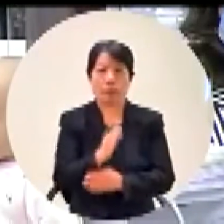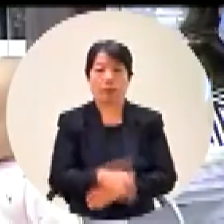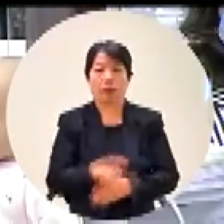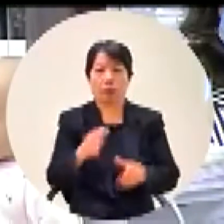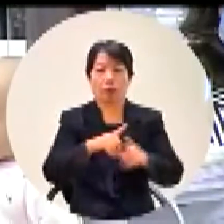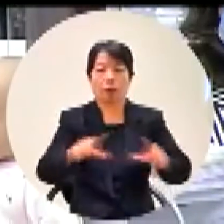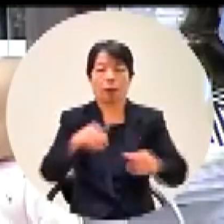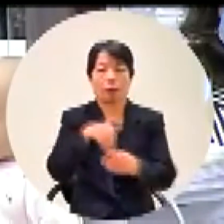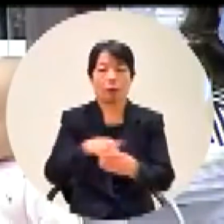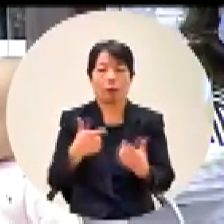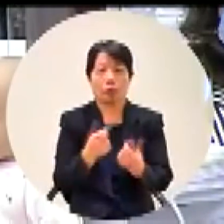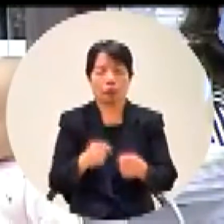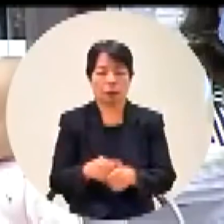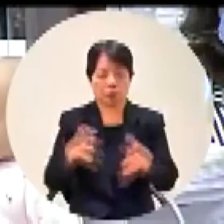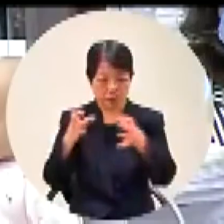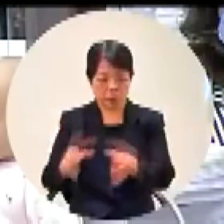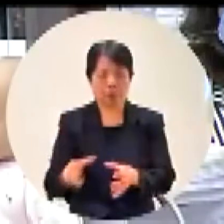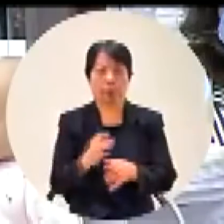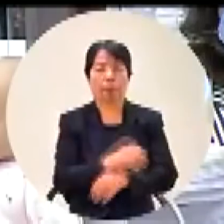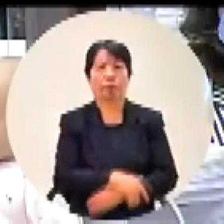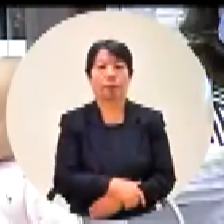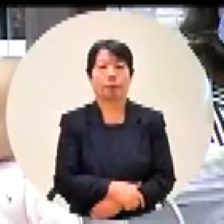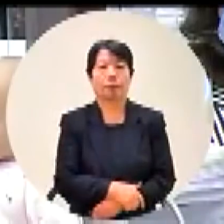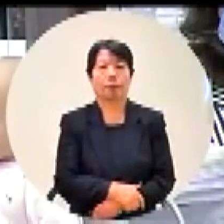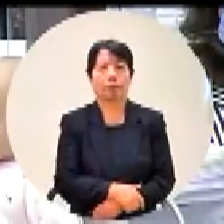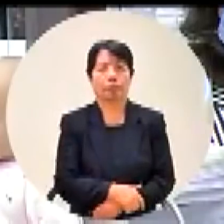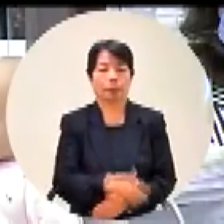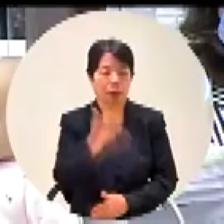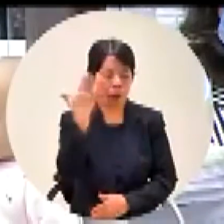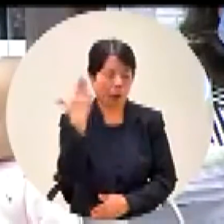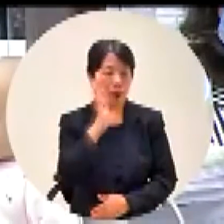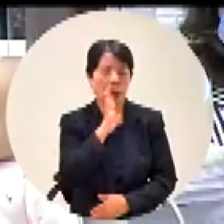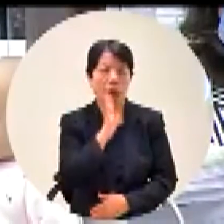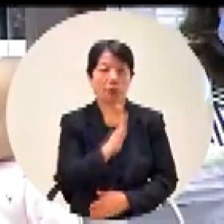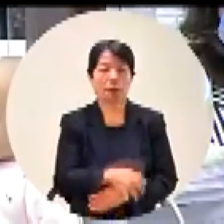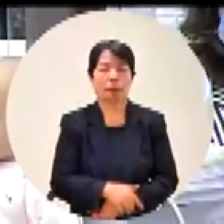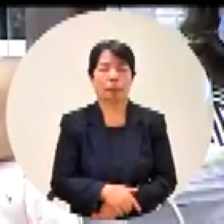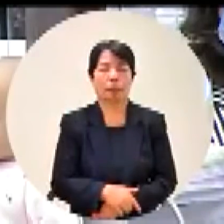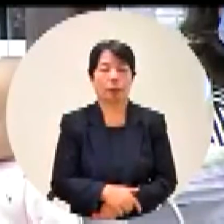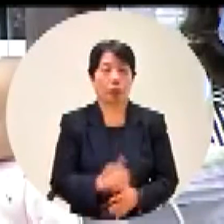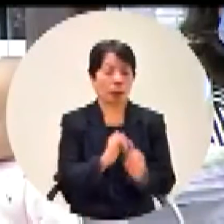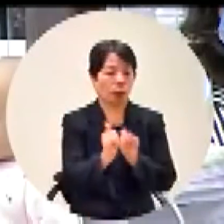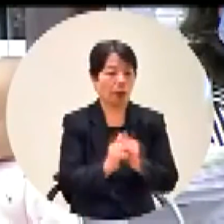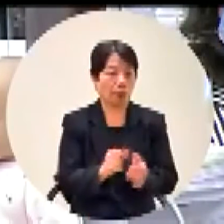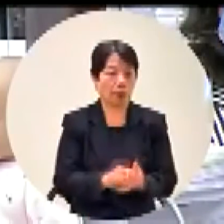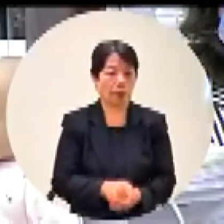选一起来举行。 过去为民争议，